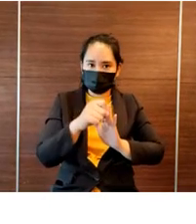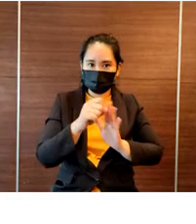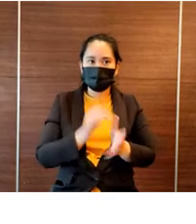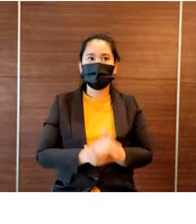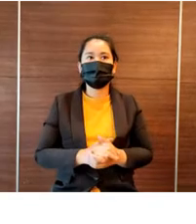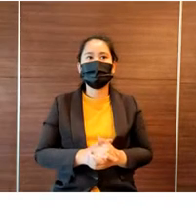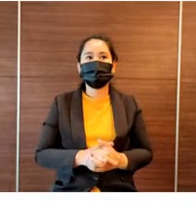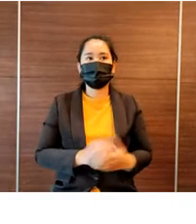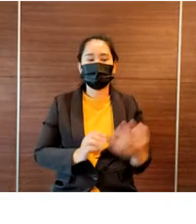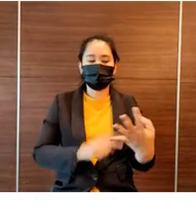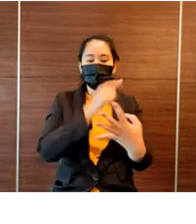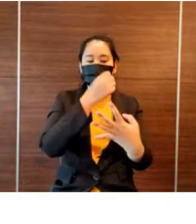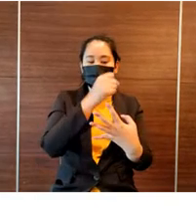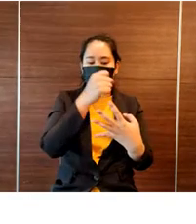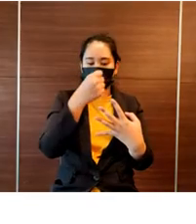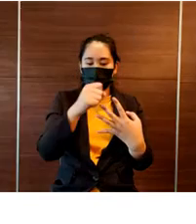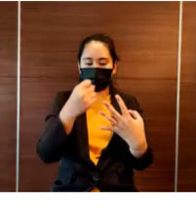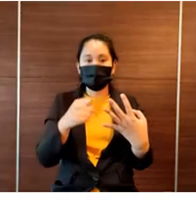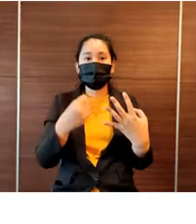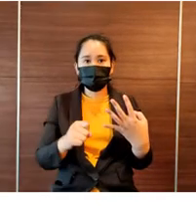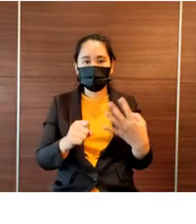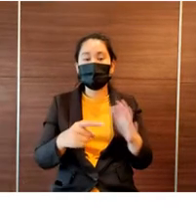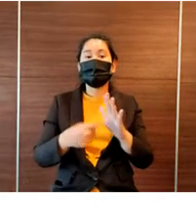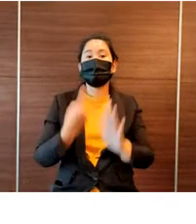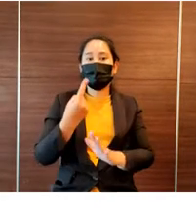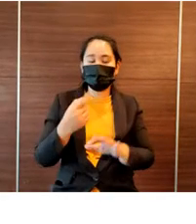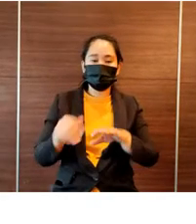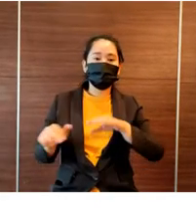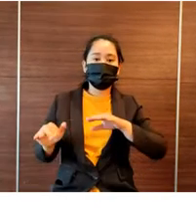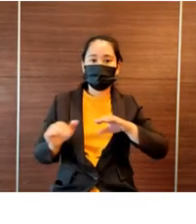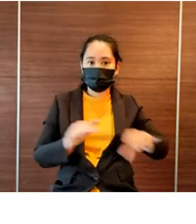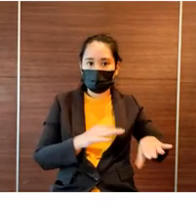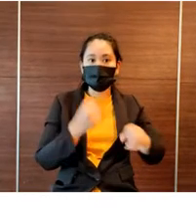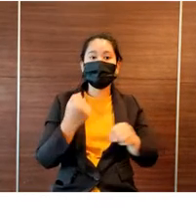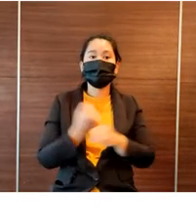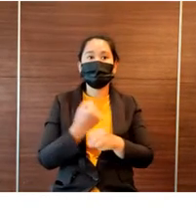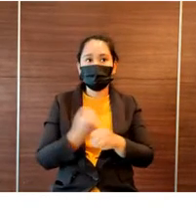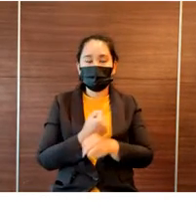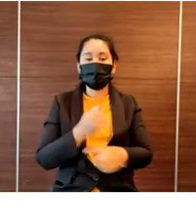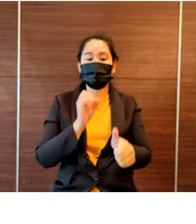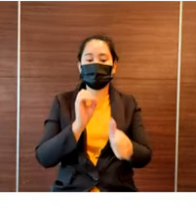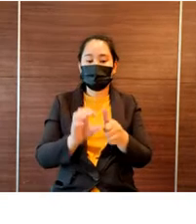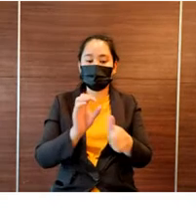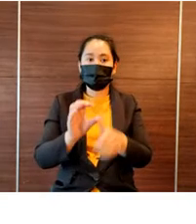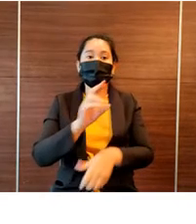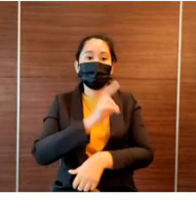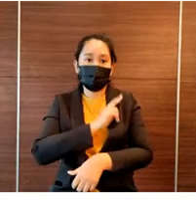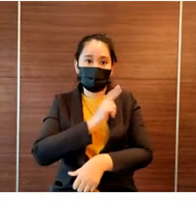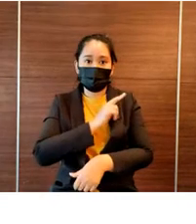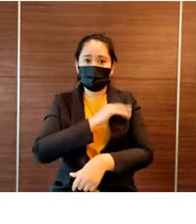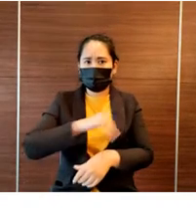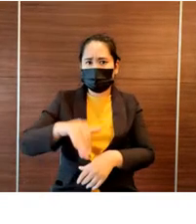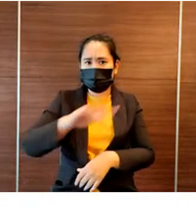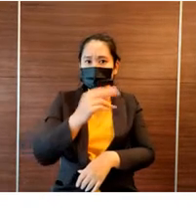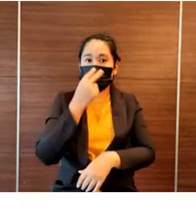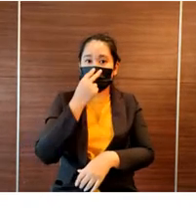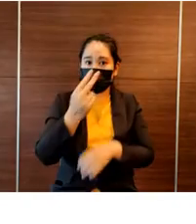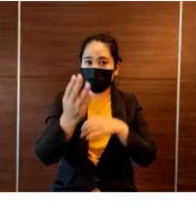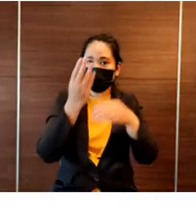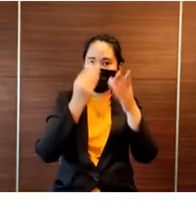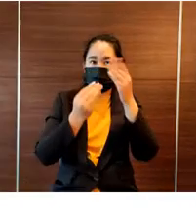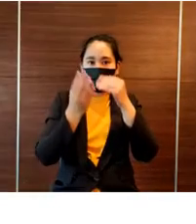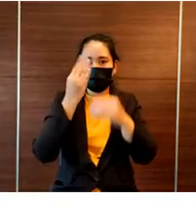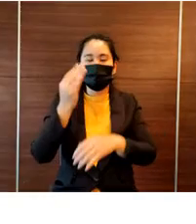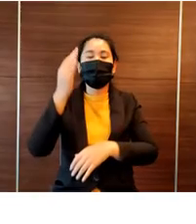นะคะก็ช่วง1นาทีแรกเนี่ยเป็นการซ้อมวอร์มอยากจะให้แต่ละท่านแนะนำตัวให้กับเพื่อนๆที่อยู่ที่นี่นะคะแล้